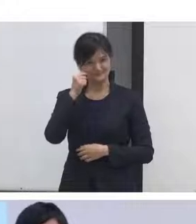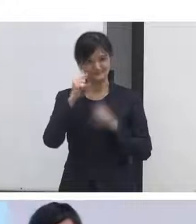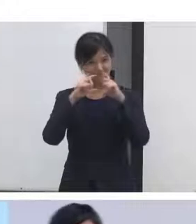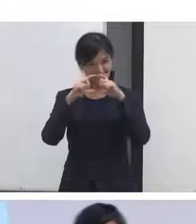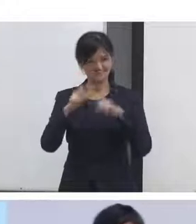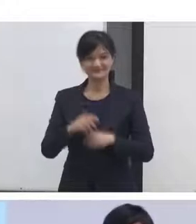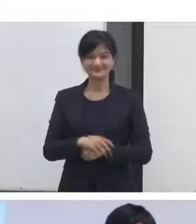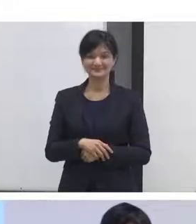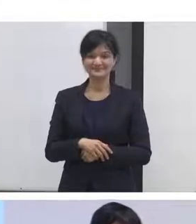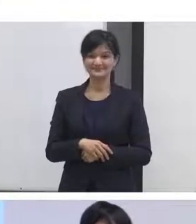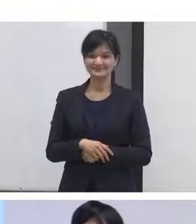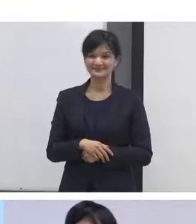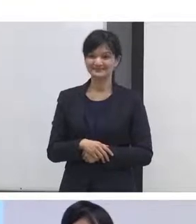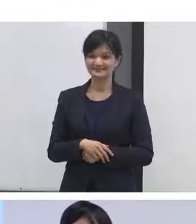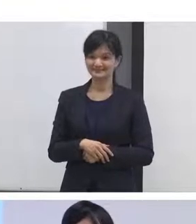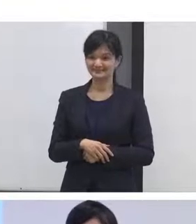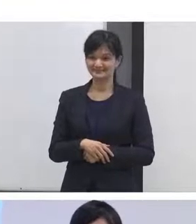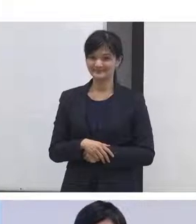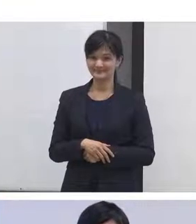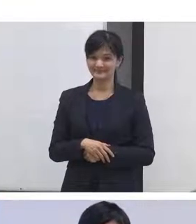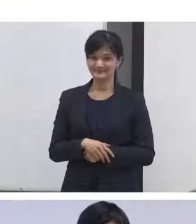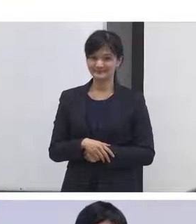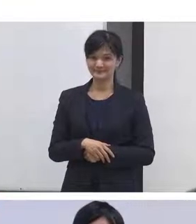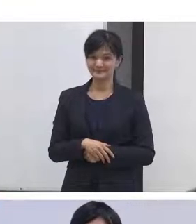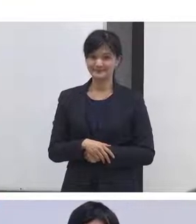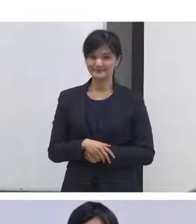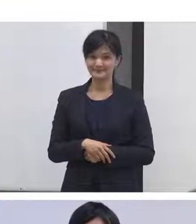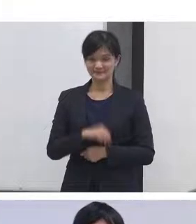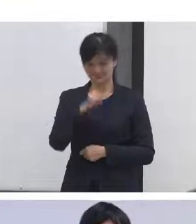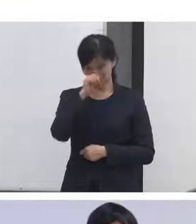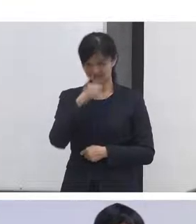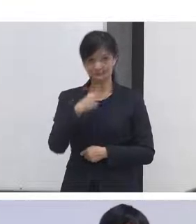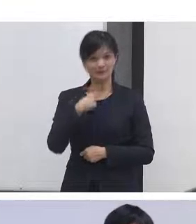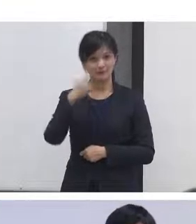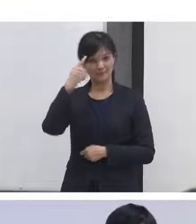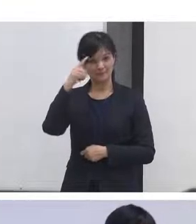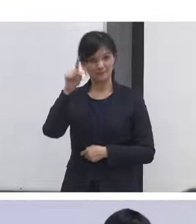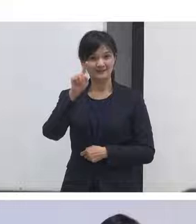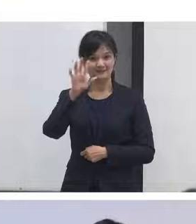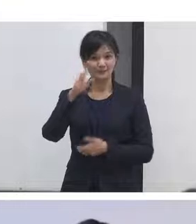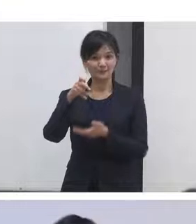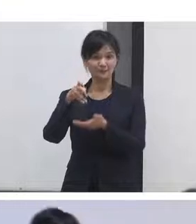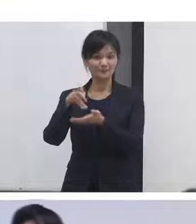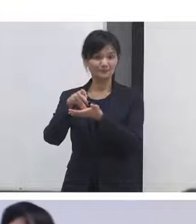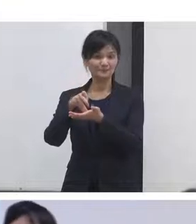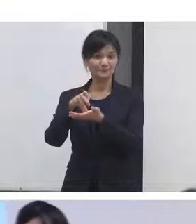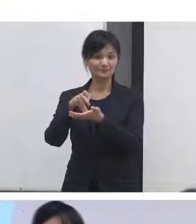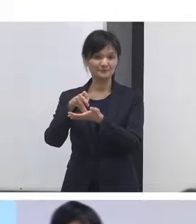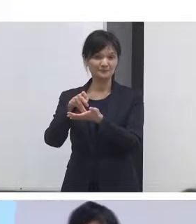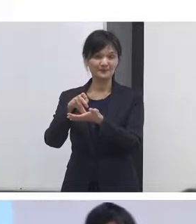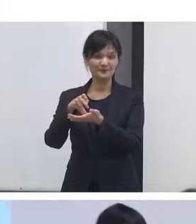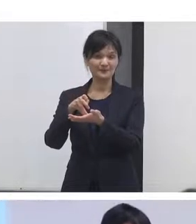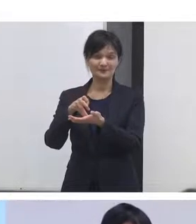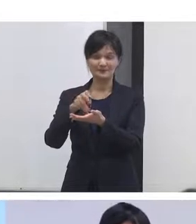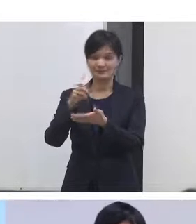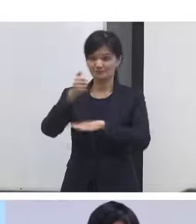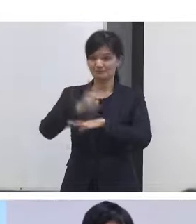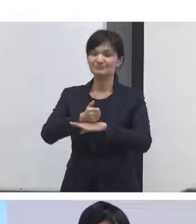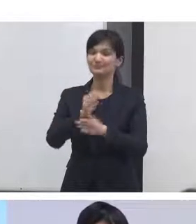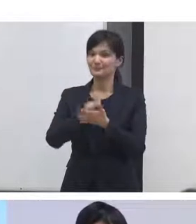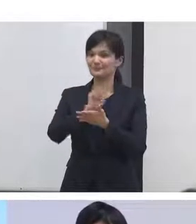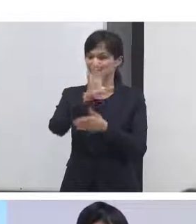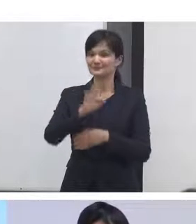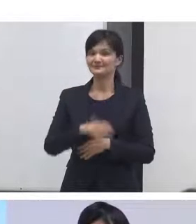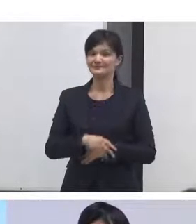这个好，那我业配一下，我明天有报一个 unconference。 就是因为我觉得这一题真的是很大的问题，就是